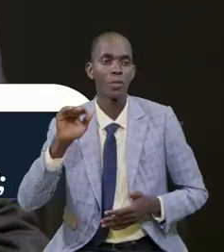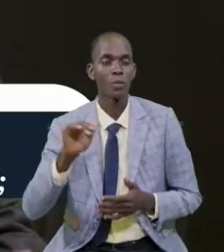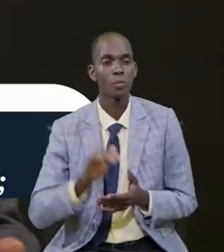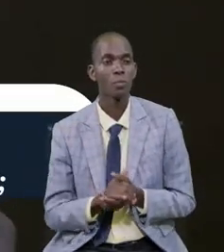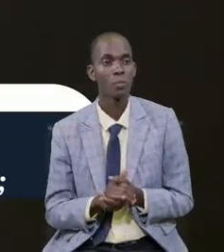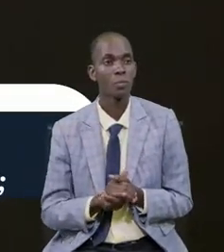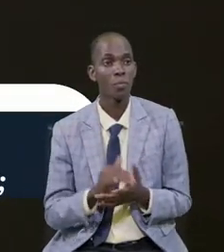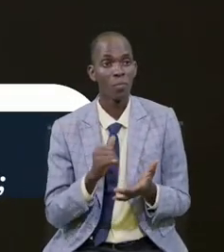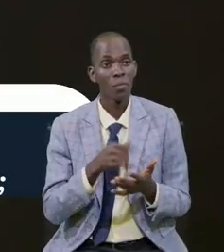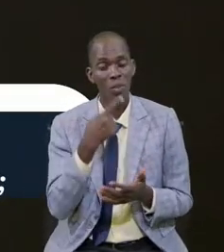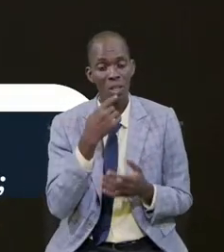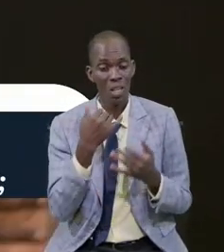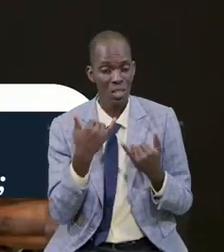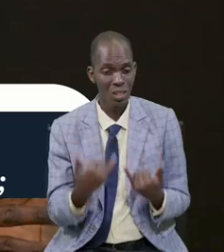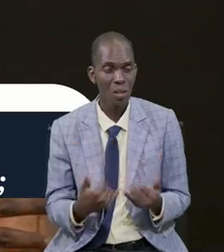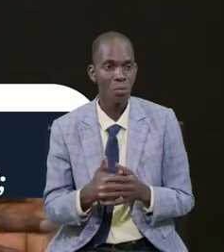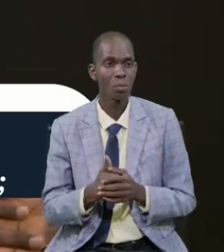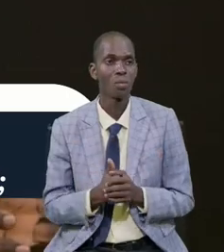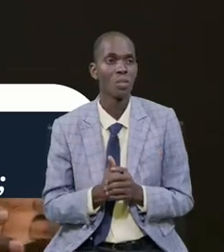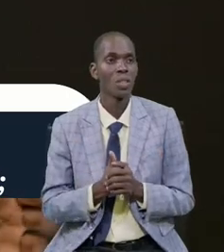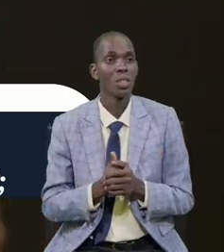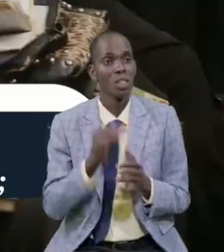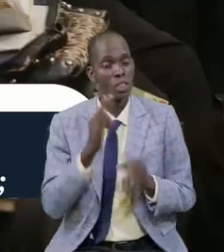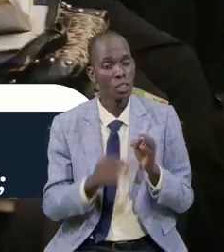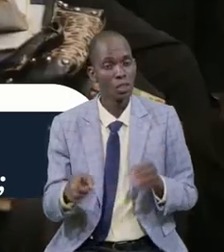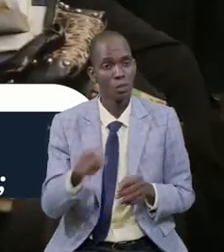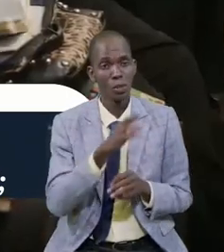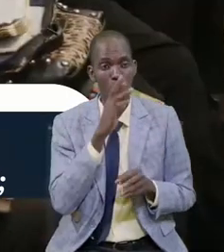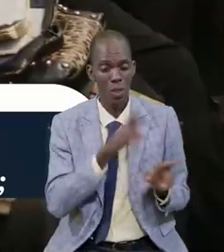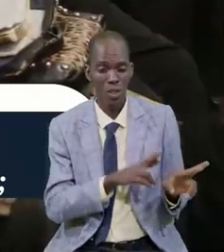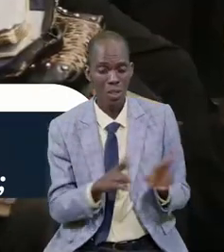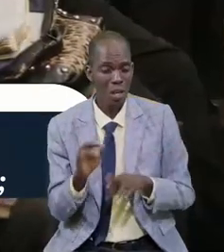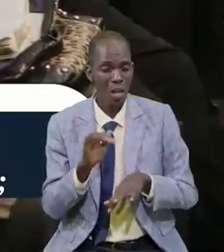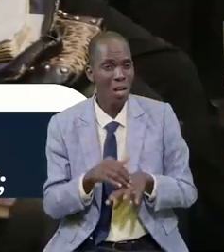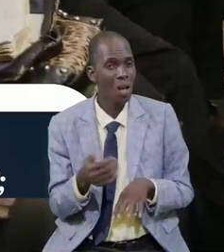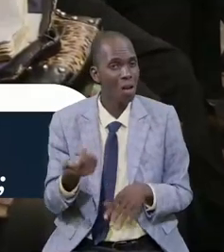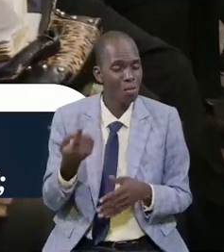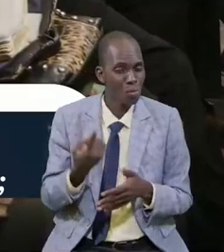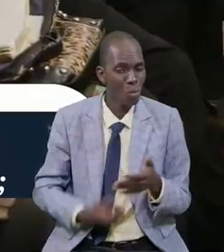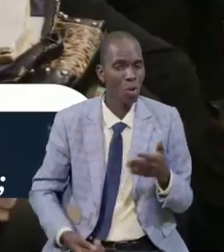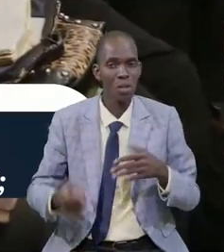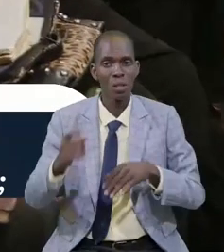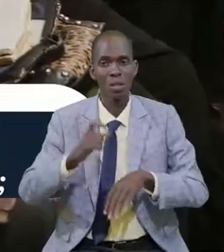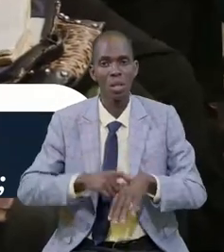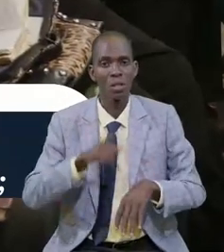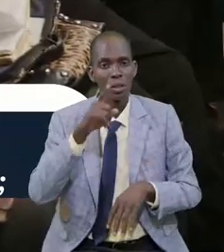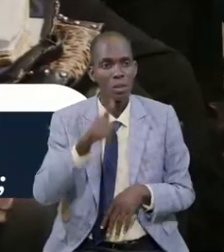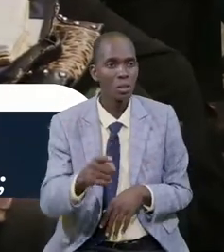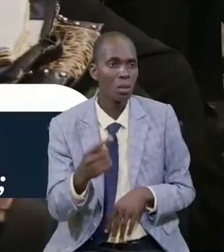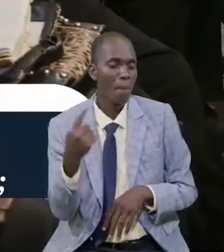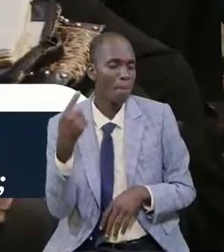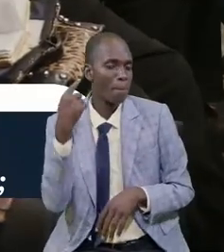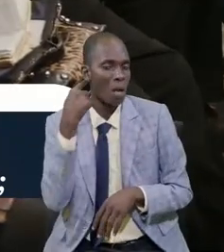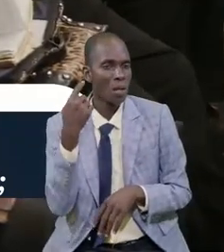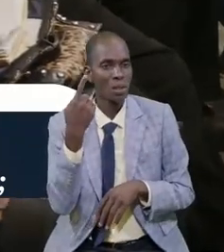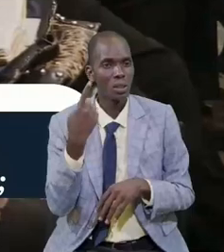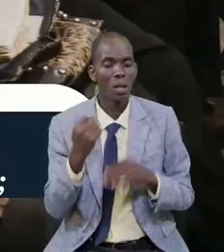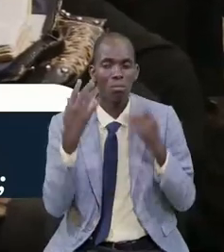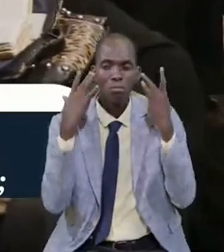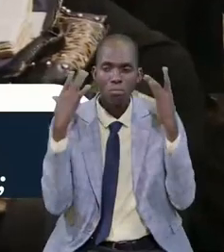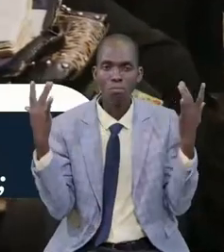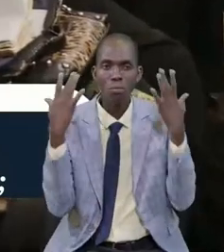Daniel 3, 15. Maintenant, tenez-vous prêts, Et au moment où vous entendrez